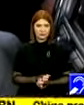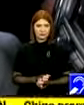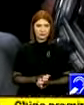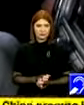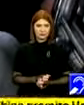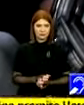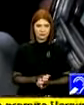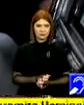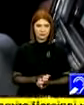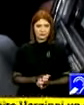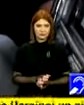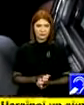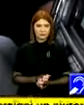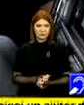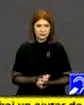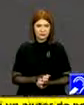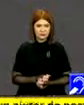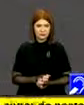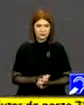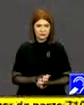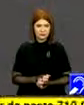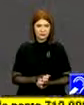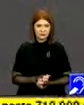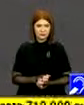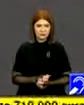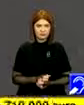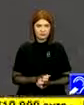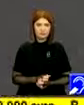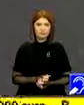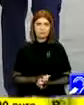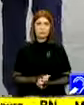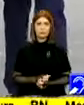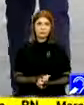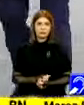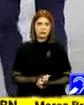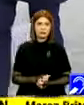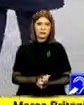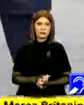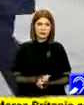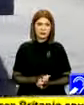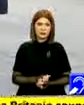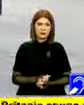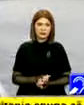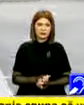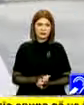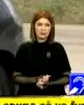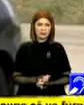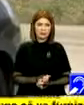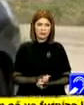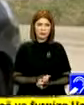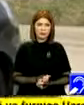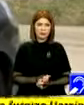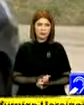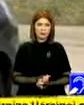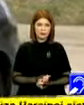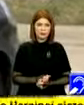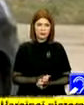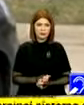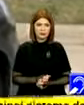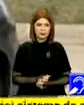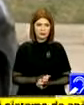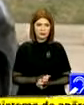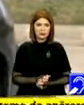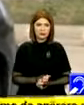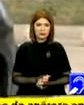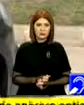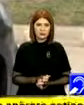4 days? Today, 5. We go only 600 about per day because children are tired and need to